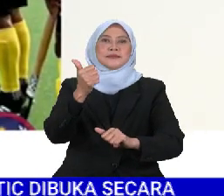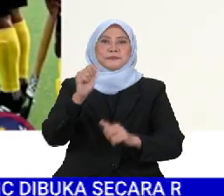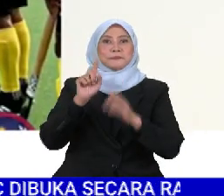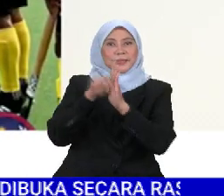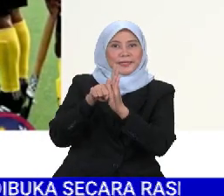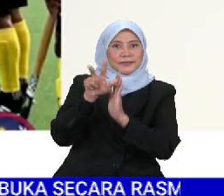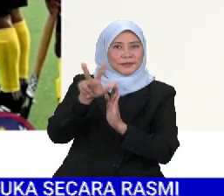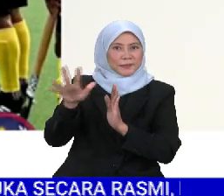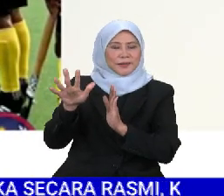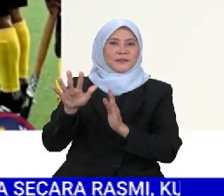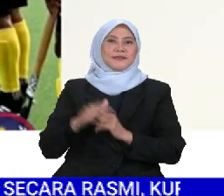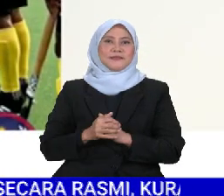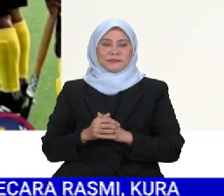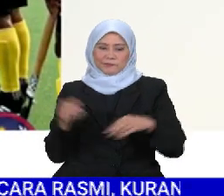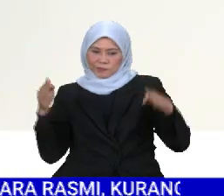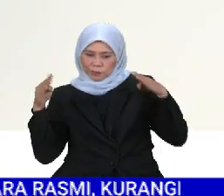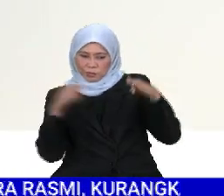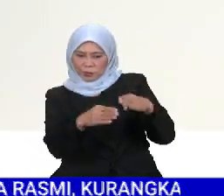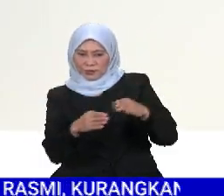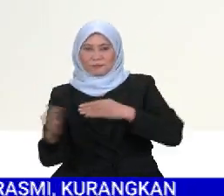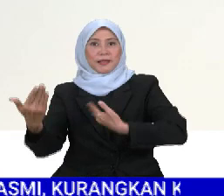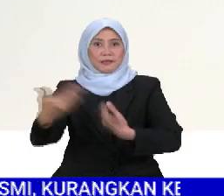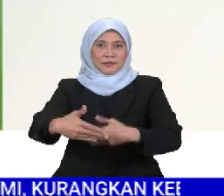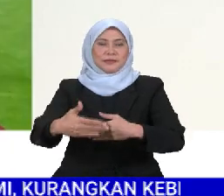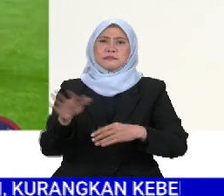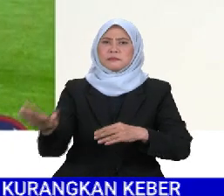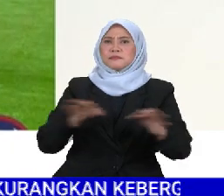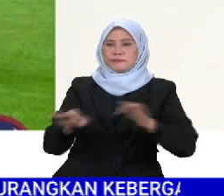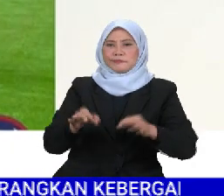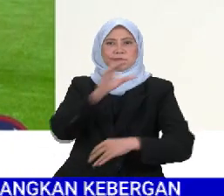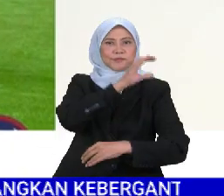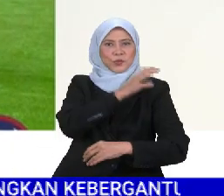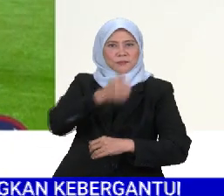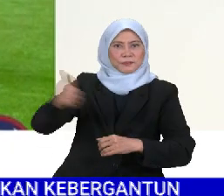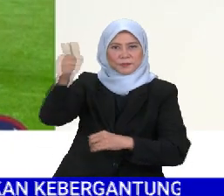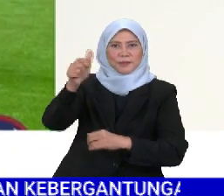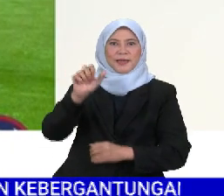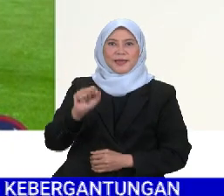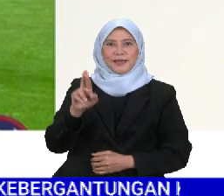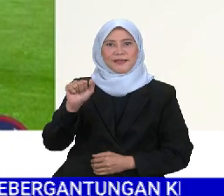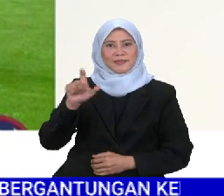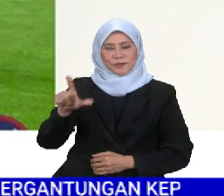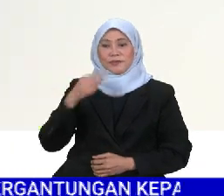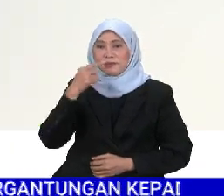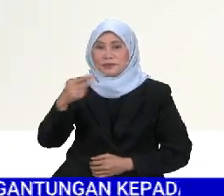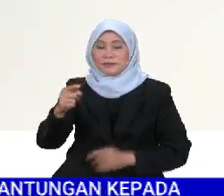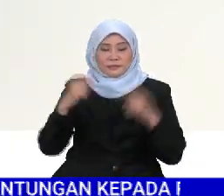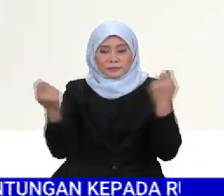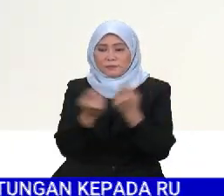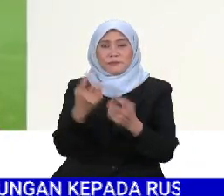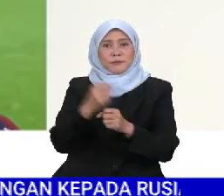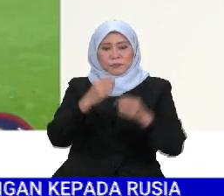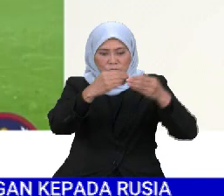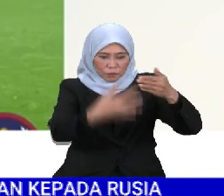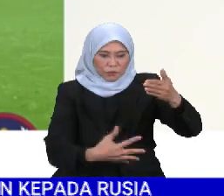ke-35 menerusi pukulan sudut penalti. Mengulas mengenai kemenangan itu, Ketua Jurulatih Negara A. Arul Selvaraj berkata pasukannya yang menduduki